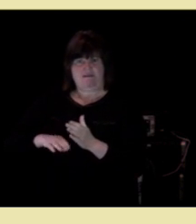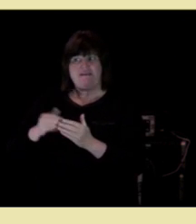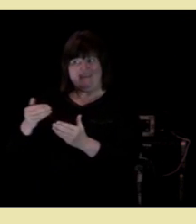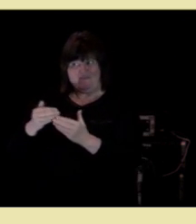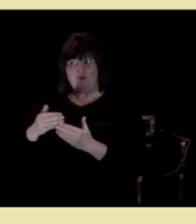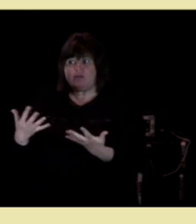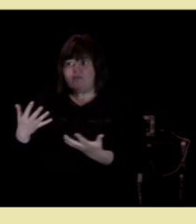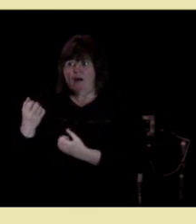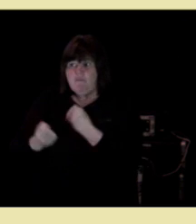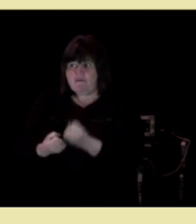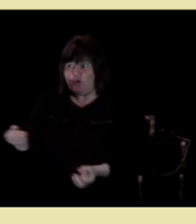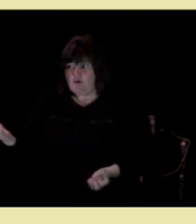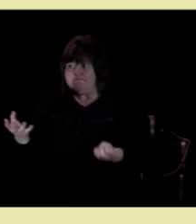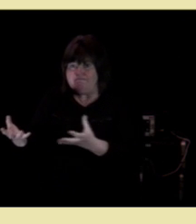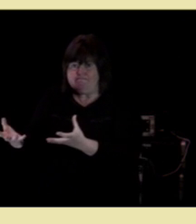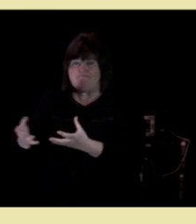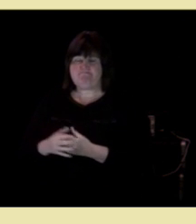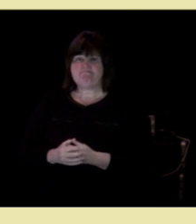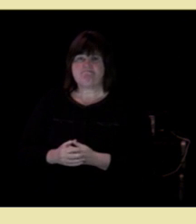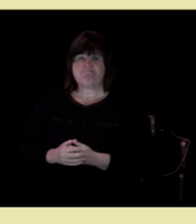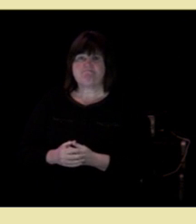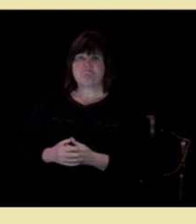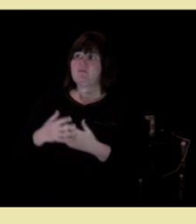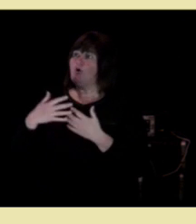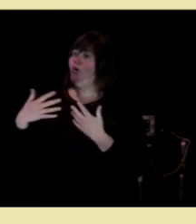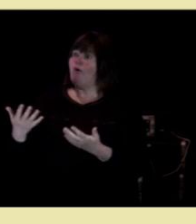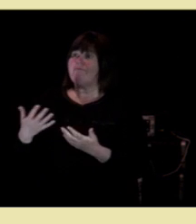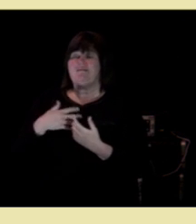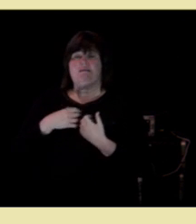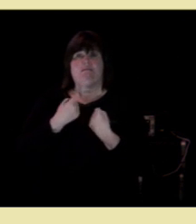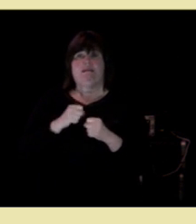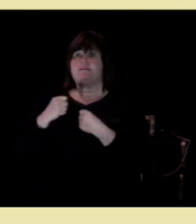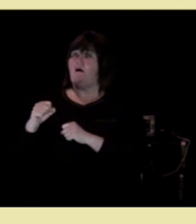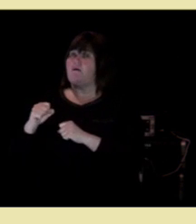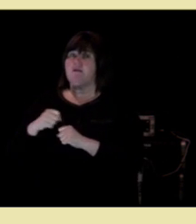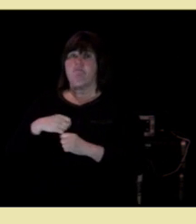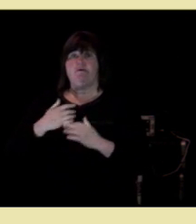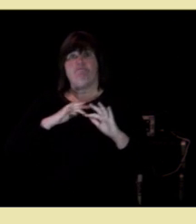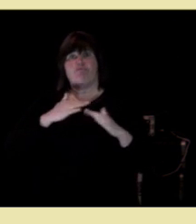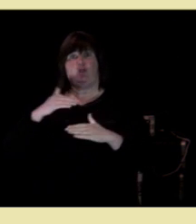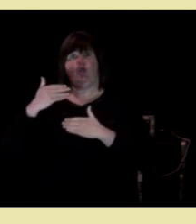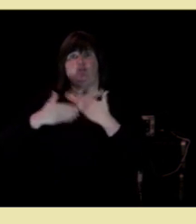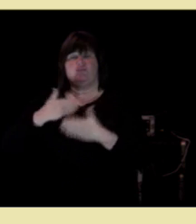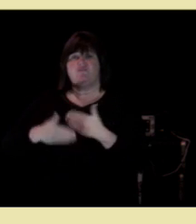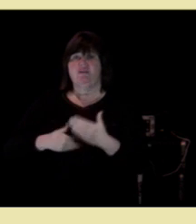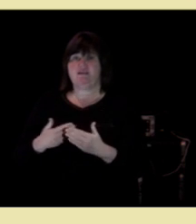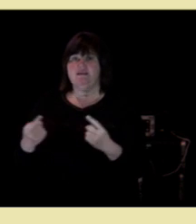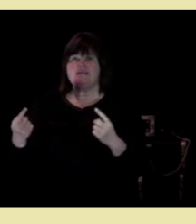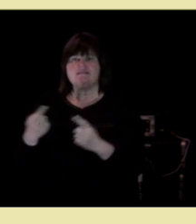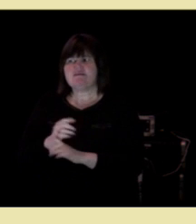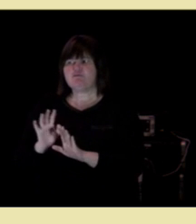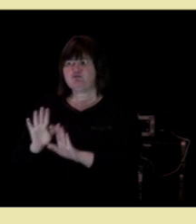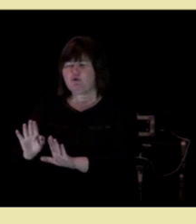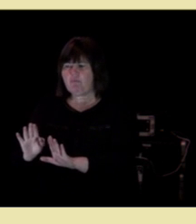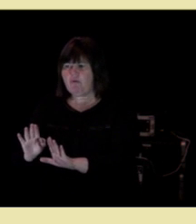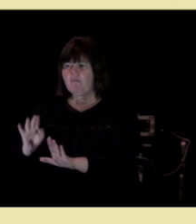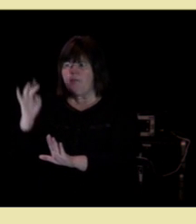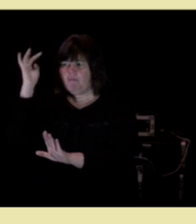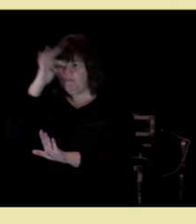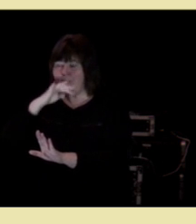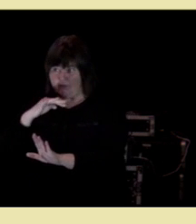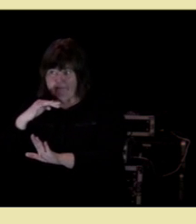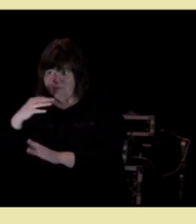gjør. Veldig ofte så flyter bare tiltakene videre, I stedet for at vi stopper opp og gjør den refleksjonen. Virker det vi holder på med?